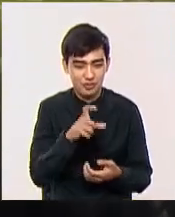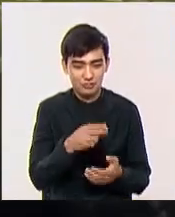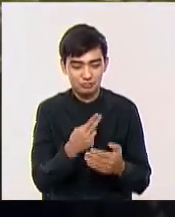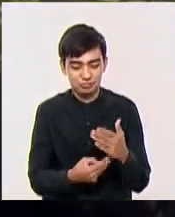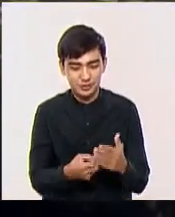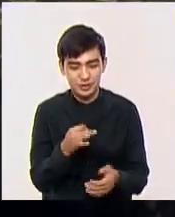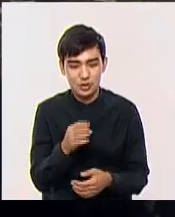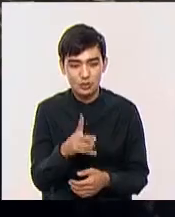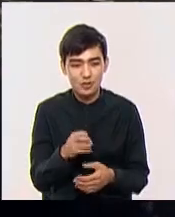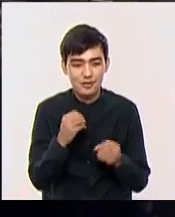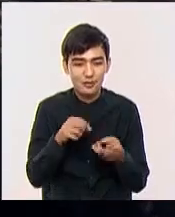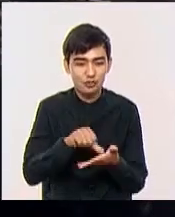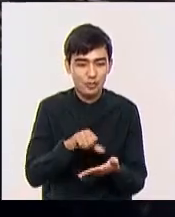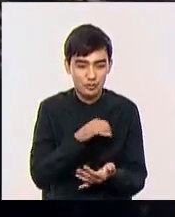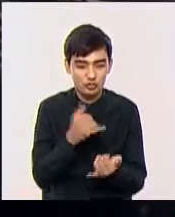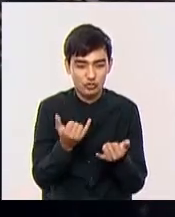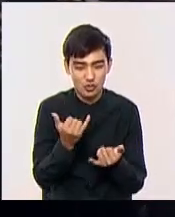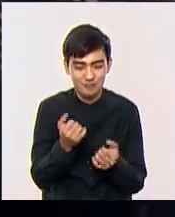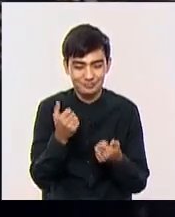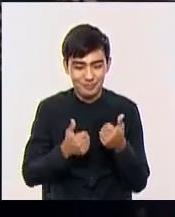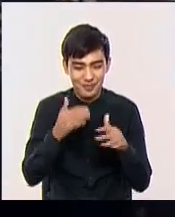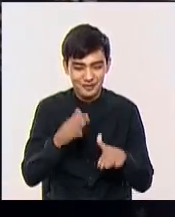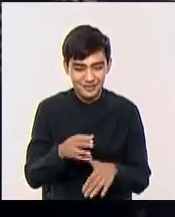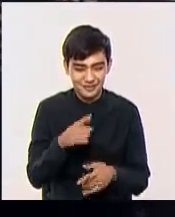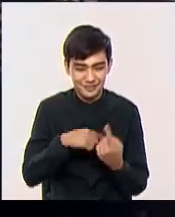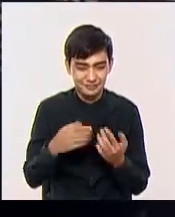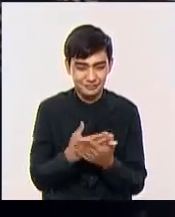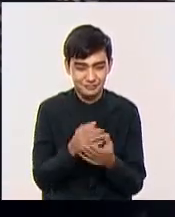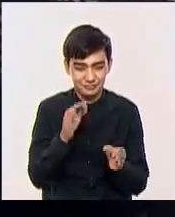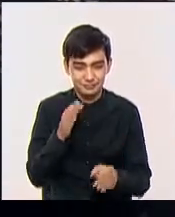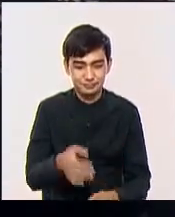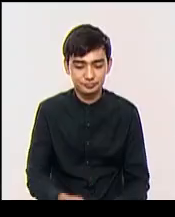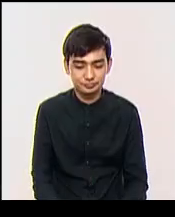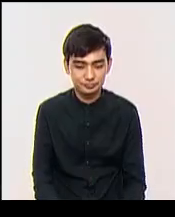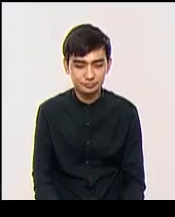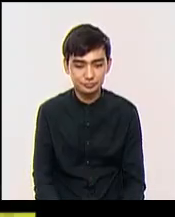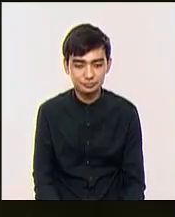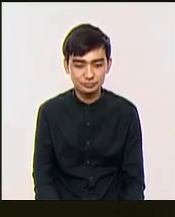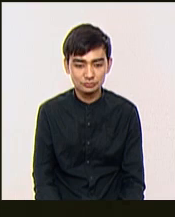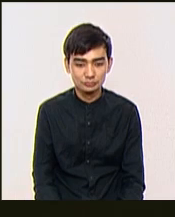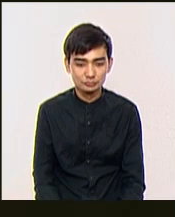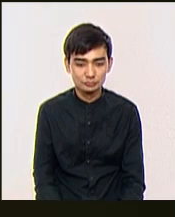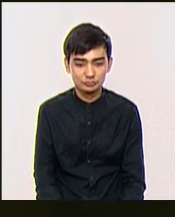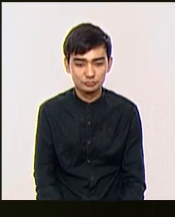сопернику. Кто и как выступил сегодня на Олимпиаде в нашей спортивной рубрике.